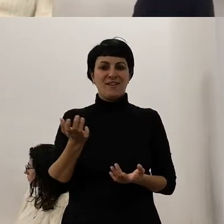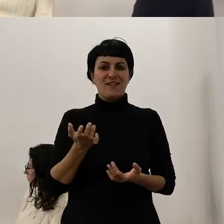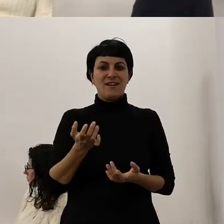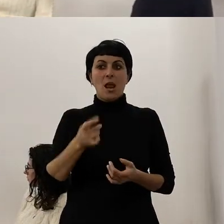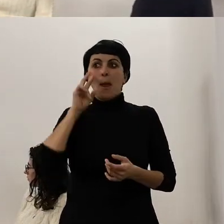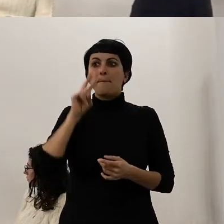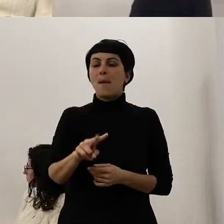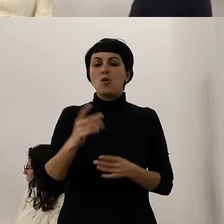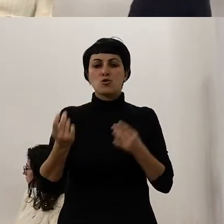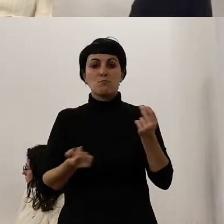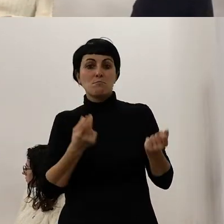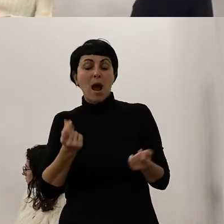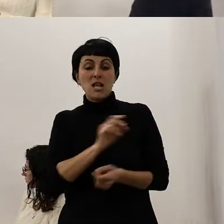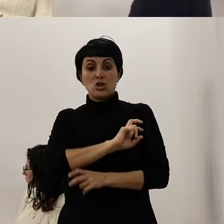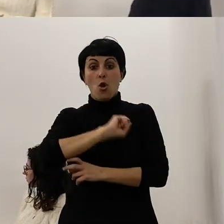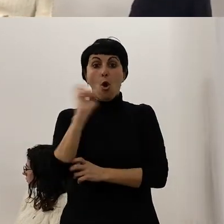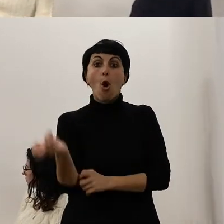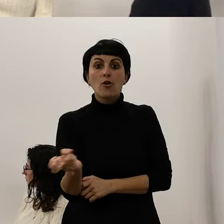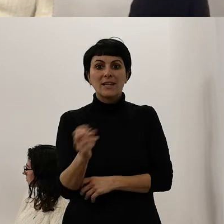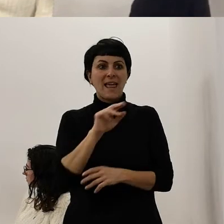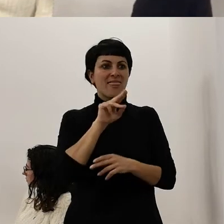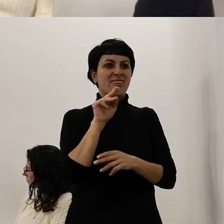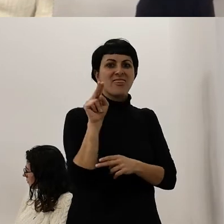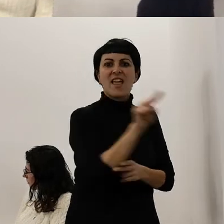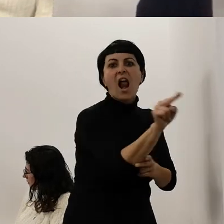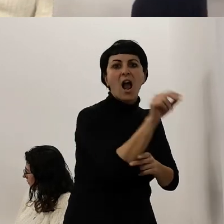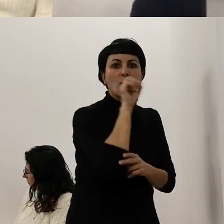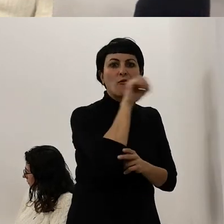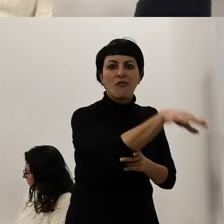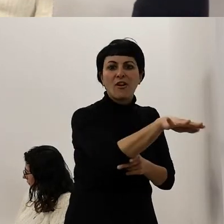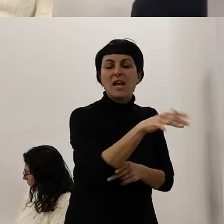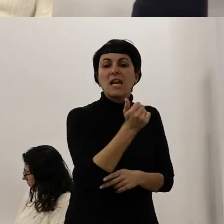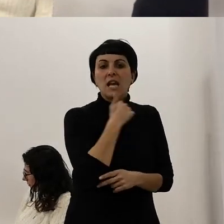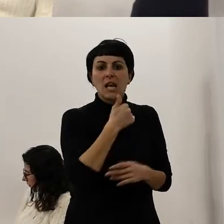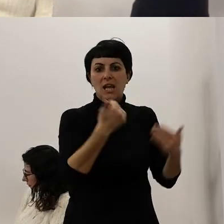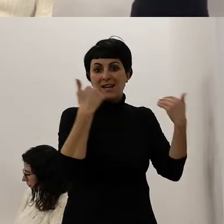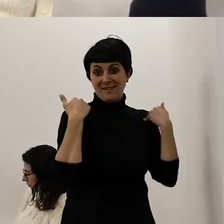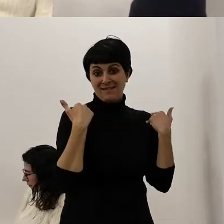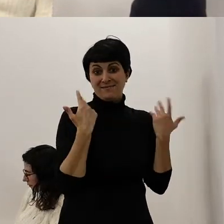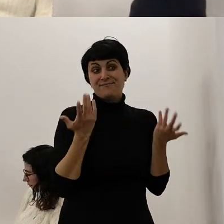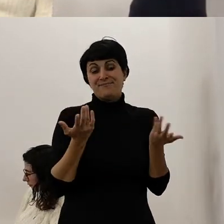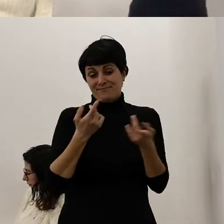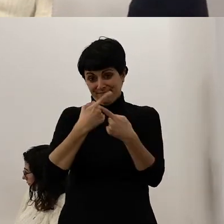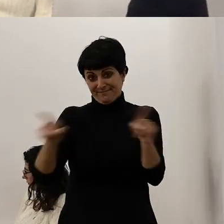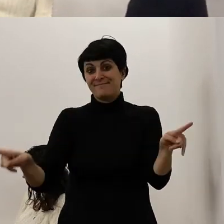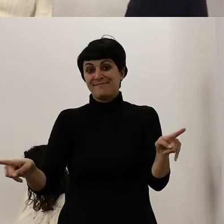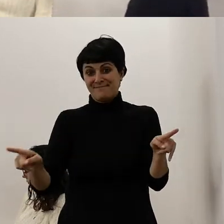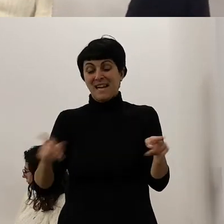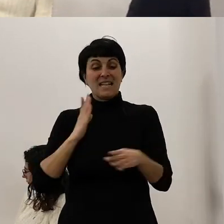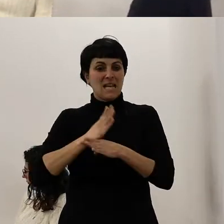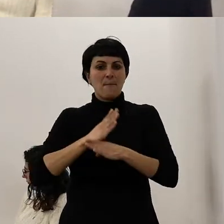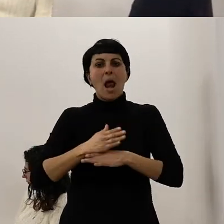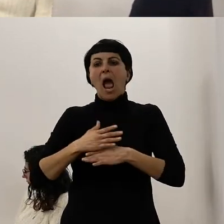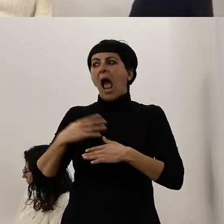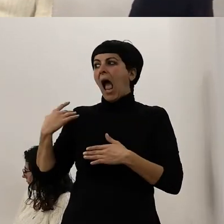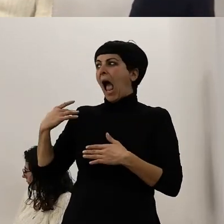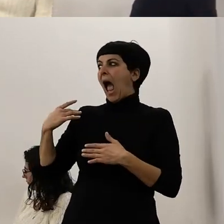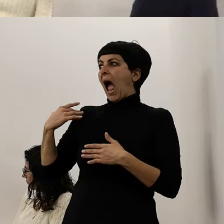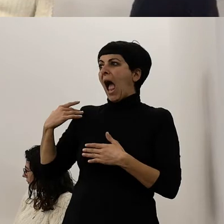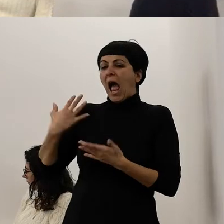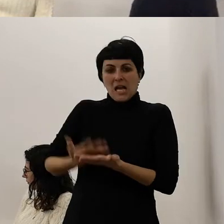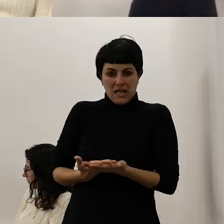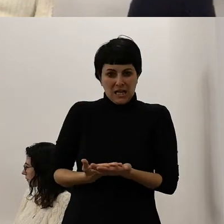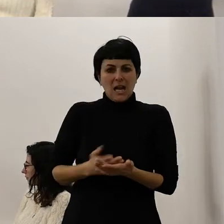poques noies, veus el drac i qui porta el drac, no? I vas fixant en aquestes coses. Que està canviant, però potser no tan ràpid